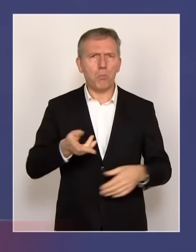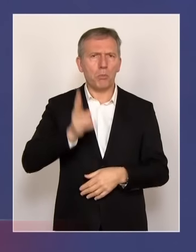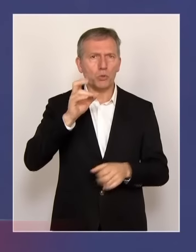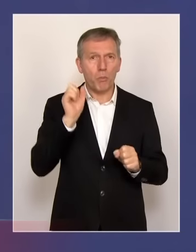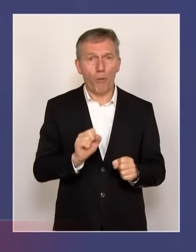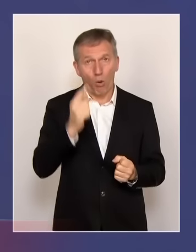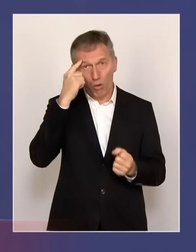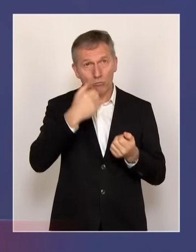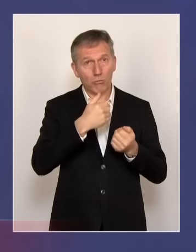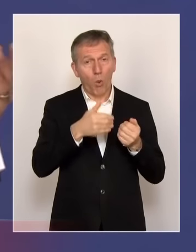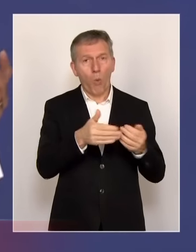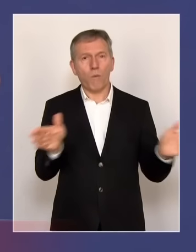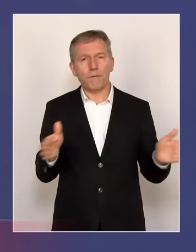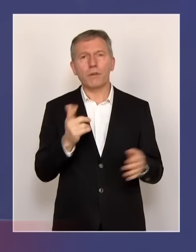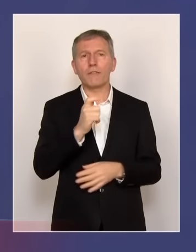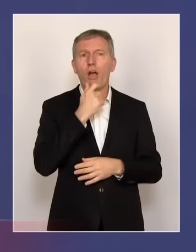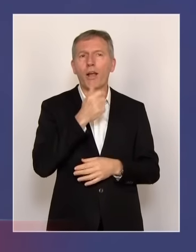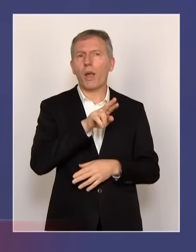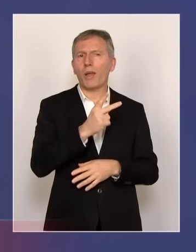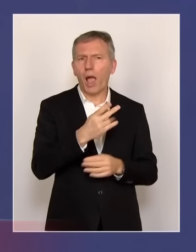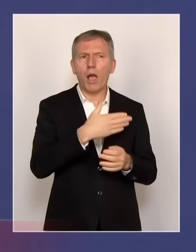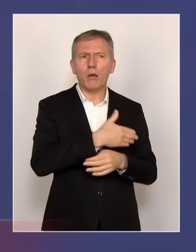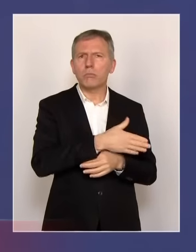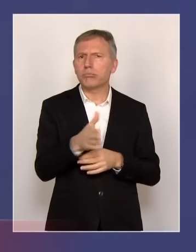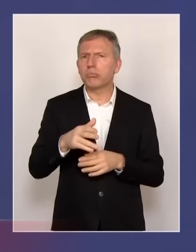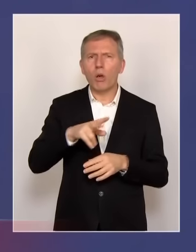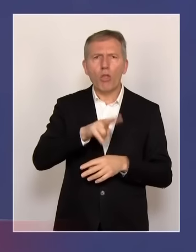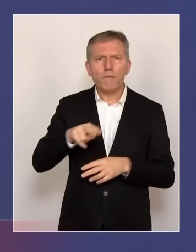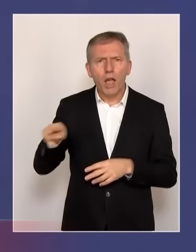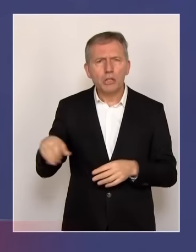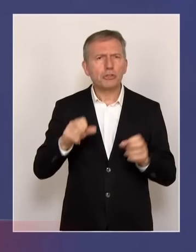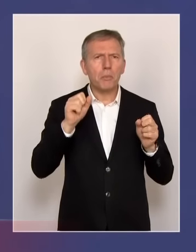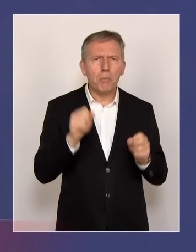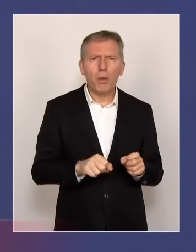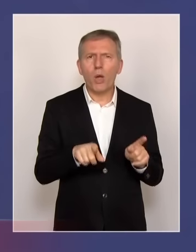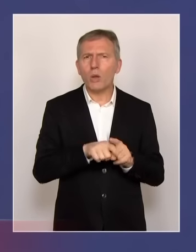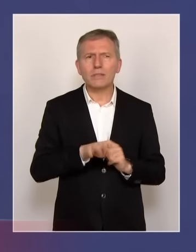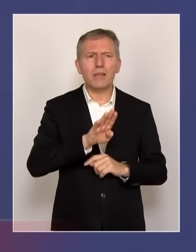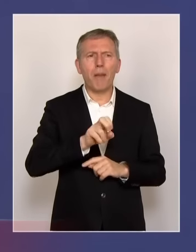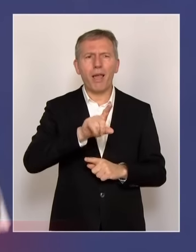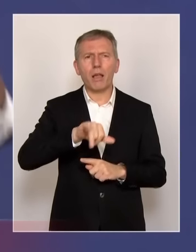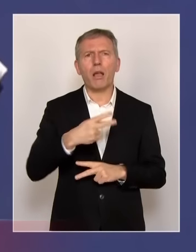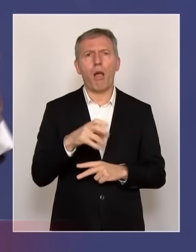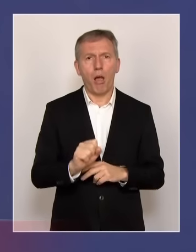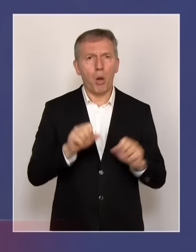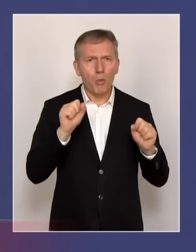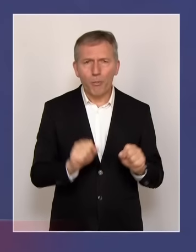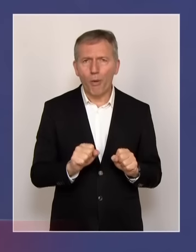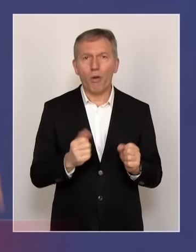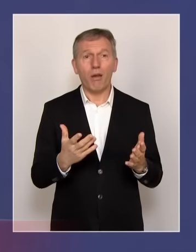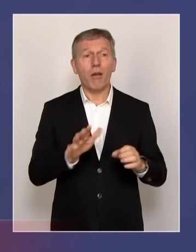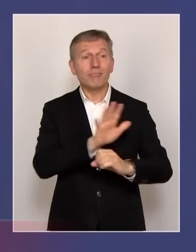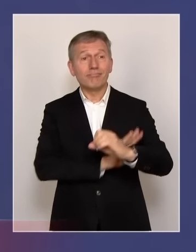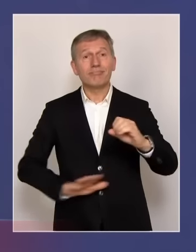notre Europe de nos amis britanniques à la Norvège en passant jusqu'aux Balkans occidentaux et à l'échelle du